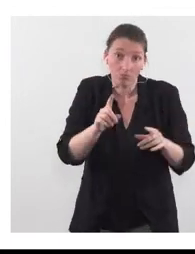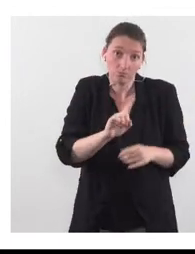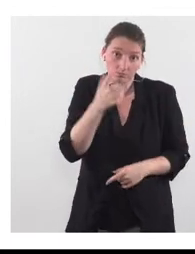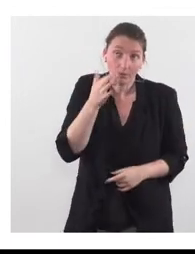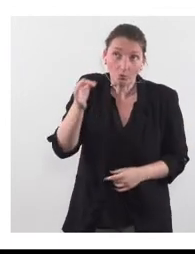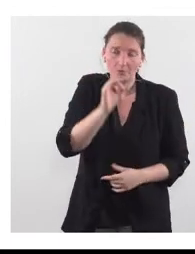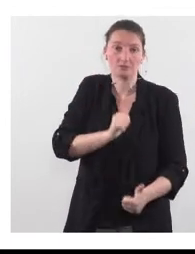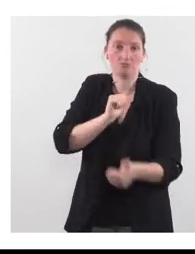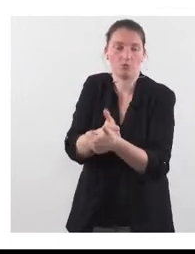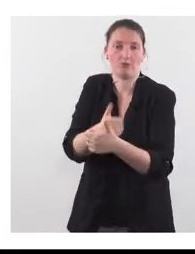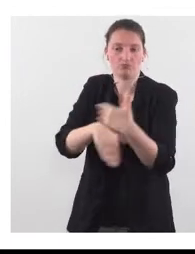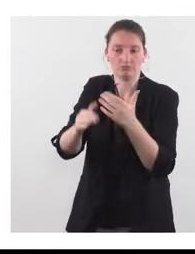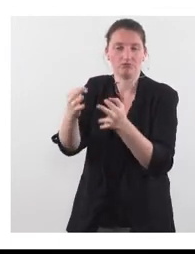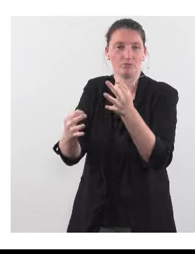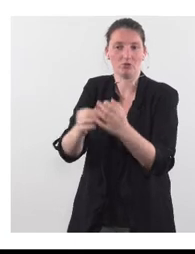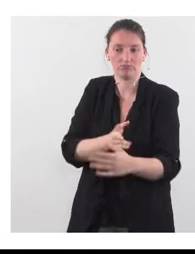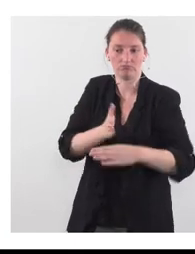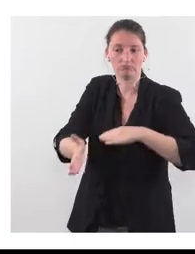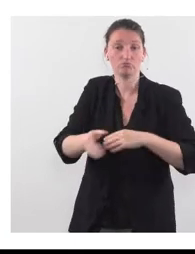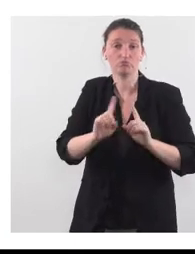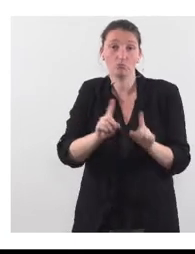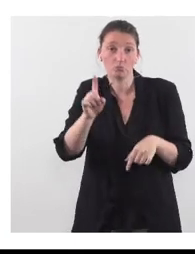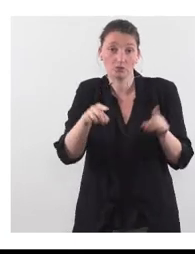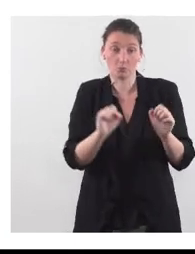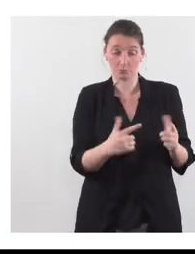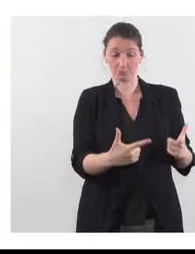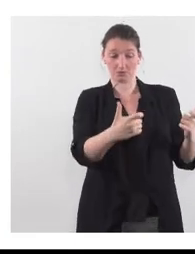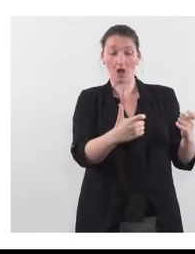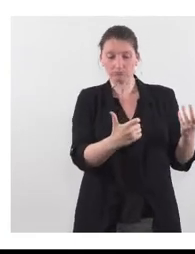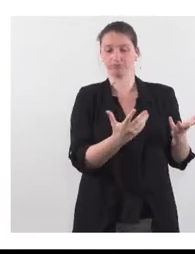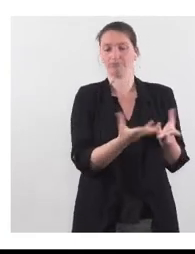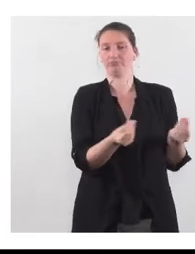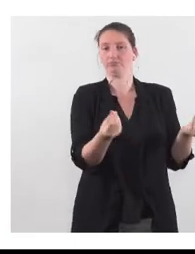tribunal. Parfois, nous arrivons à régler des contentieux en dehors des tribunaux.